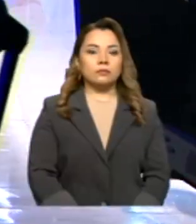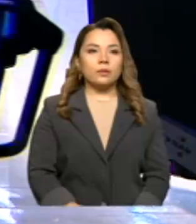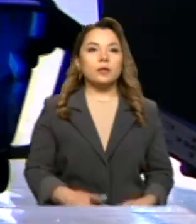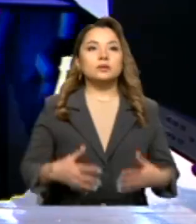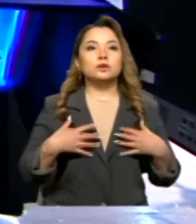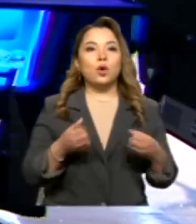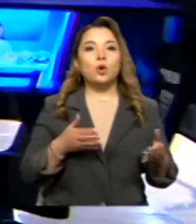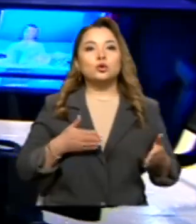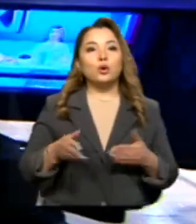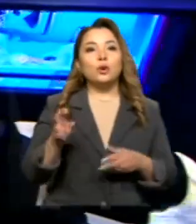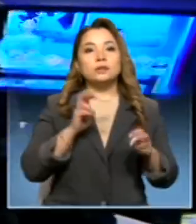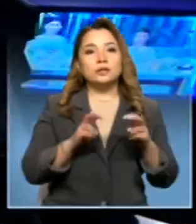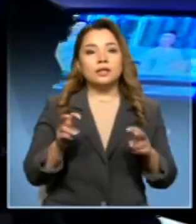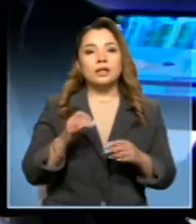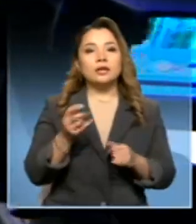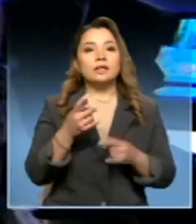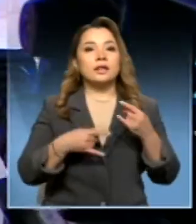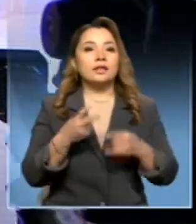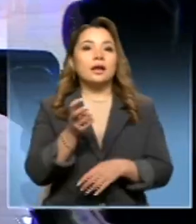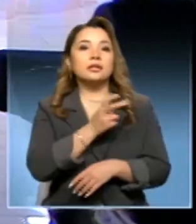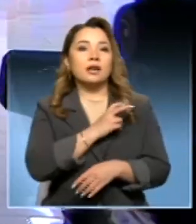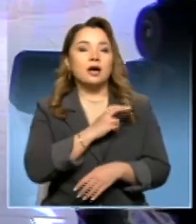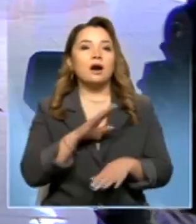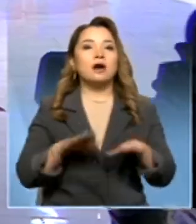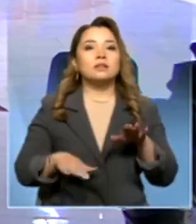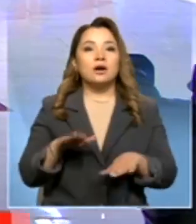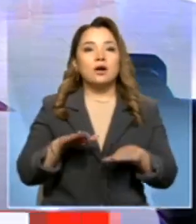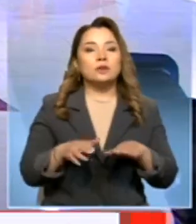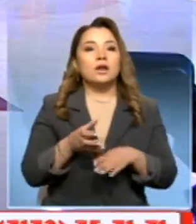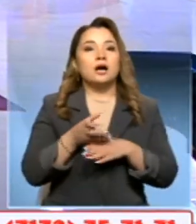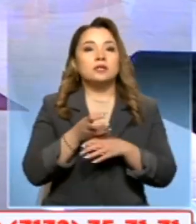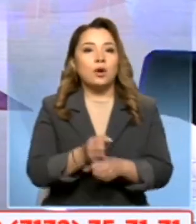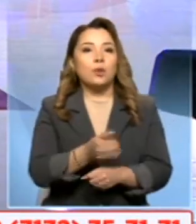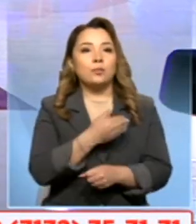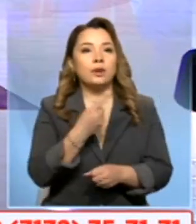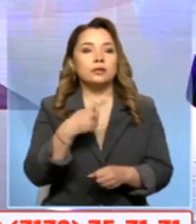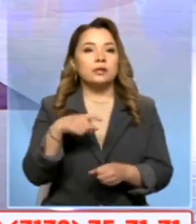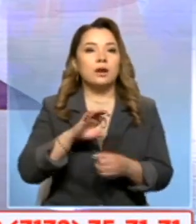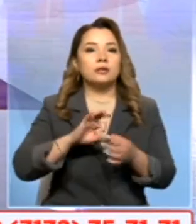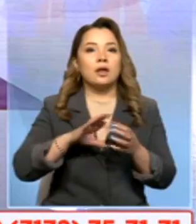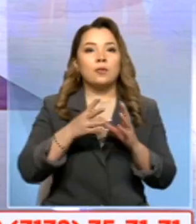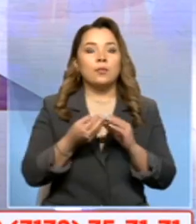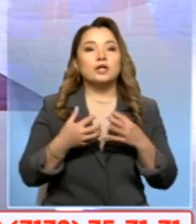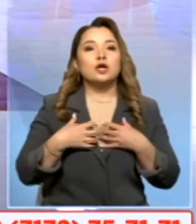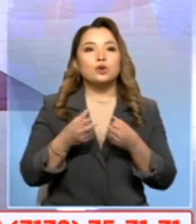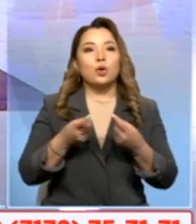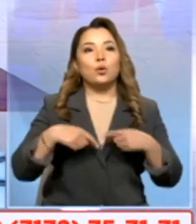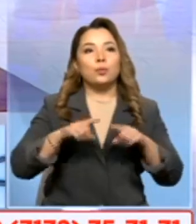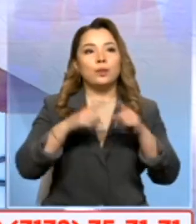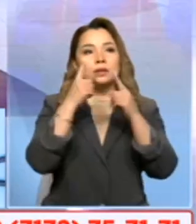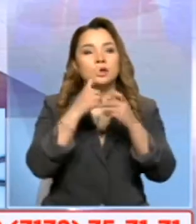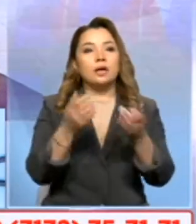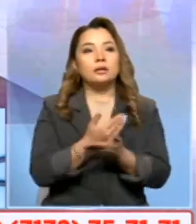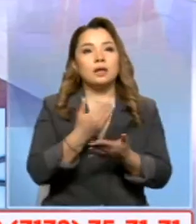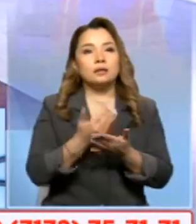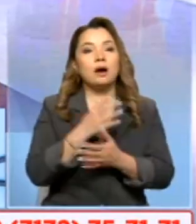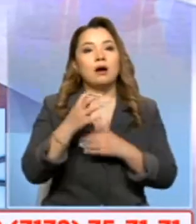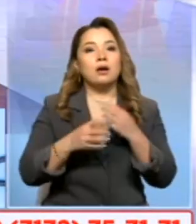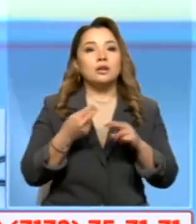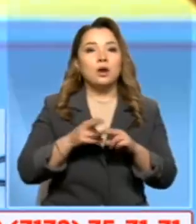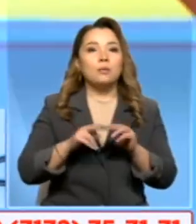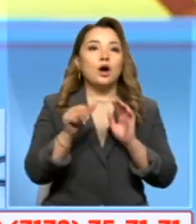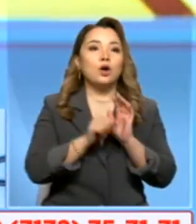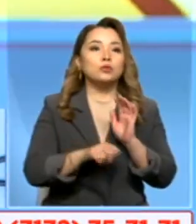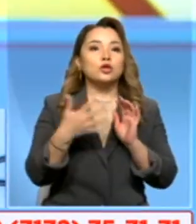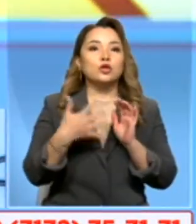Саулыққа жол іздейтін теледәрігер артықтан арыл жобасының тағы да бір аптасын қорытындылаудамыз. Ал денсаулық сақтау ұйымының берген мәліметі бойынша әлемде